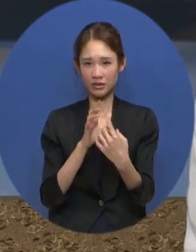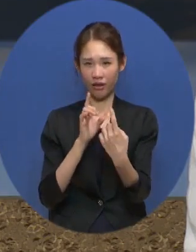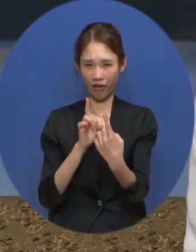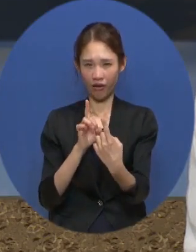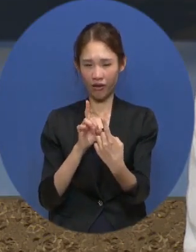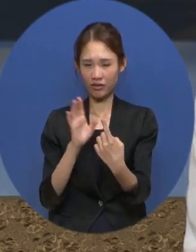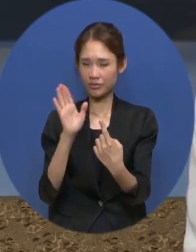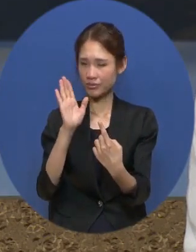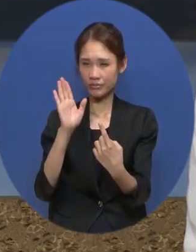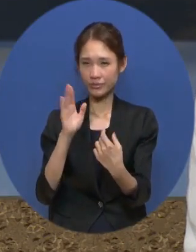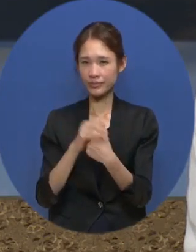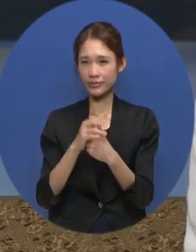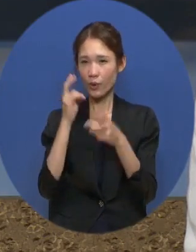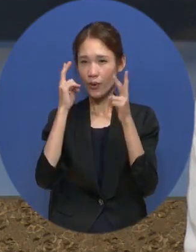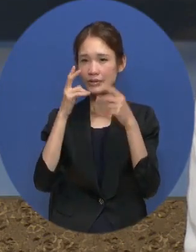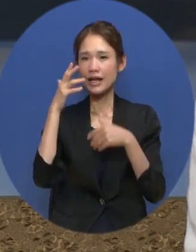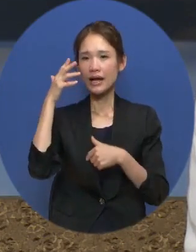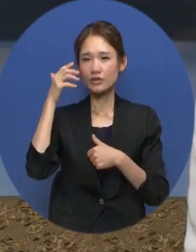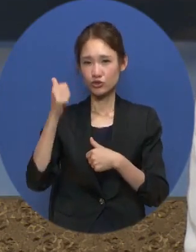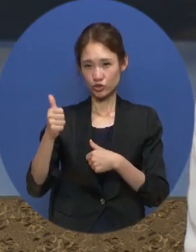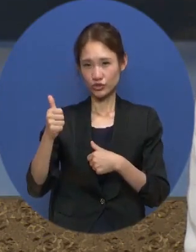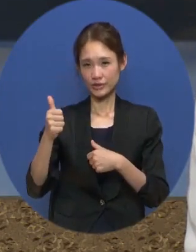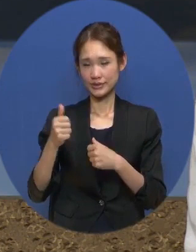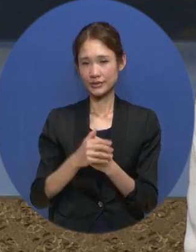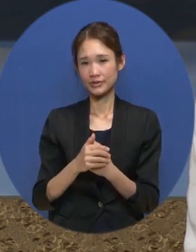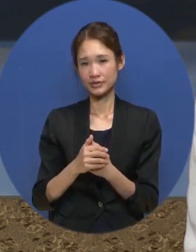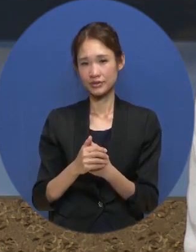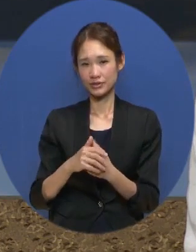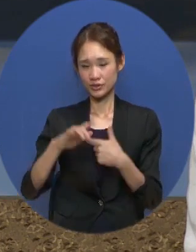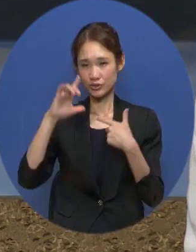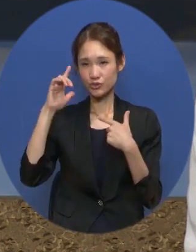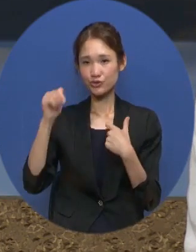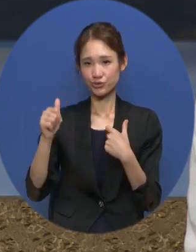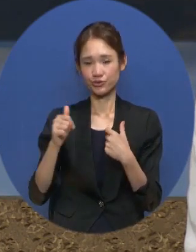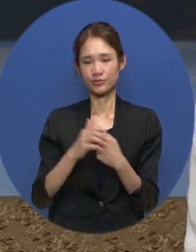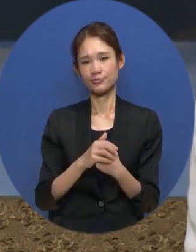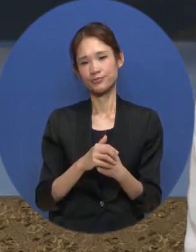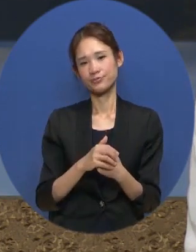뭐 그런 게 아니고 회사의 주인입니다. 예. 회사의 주인인데